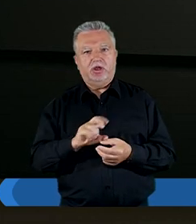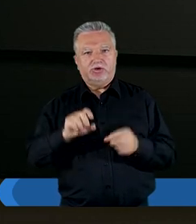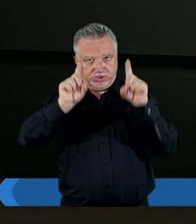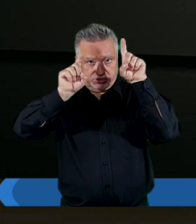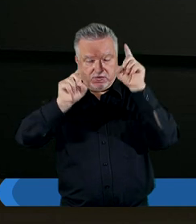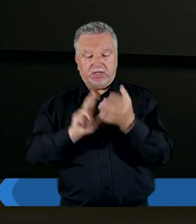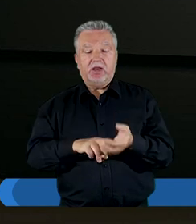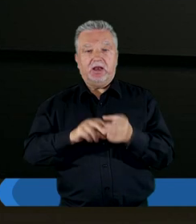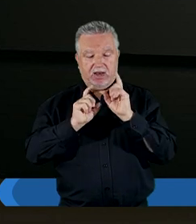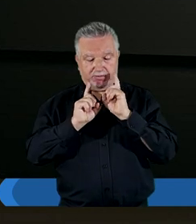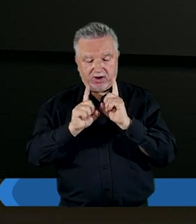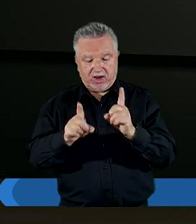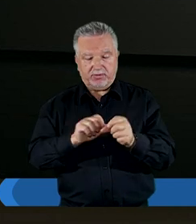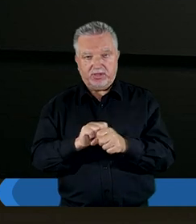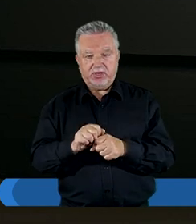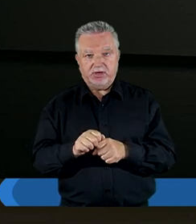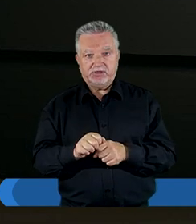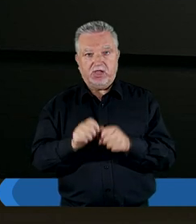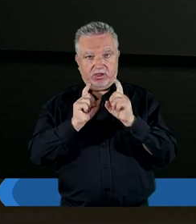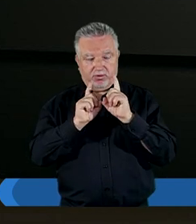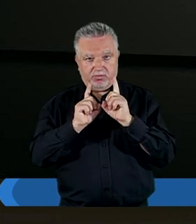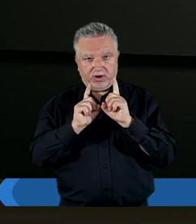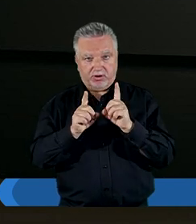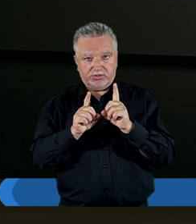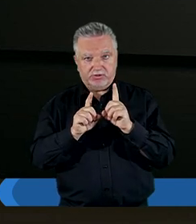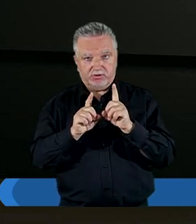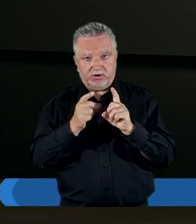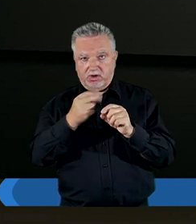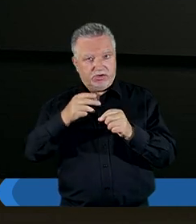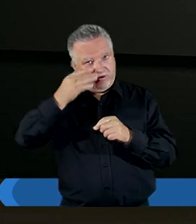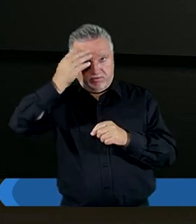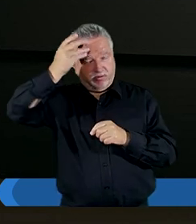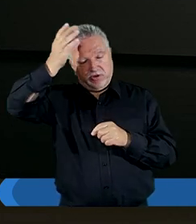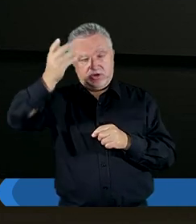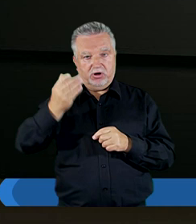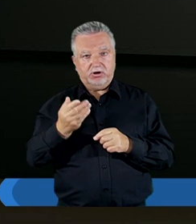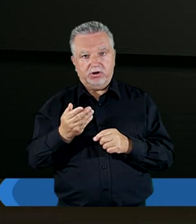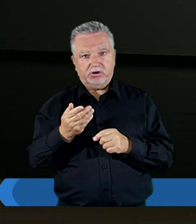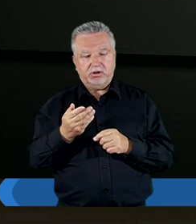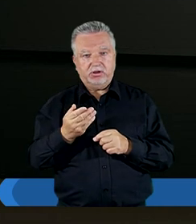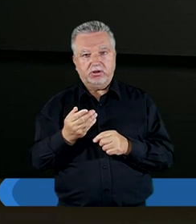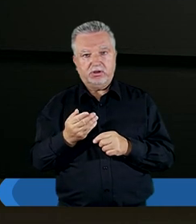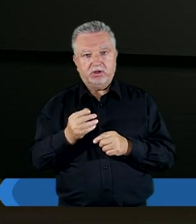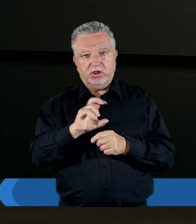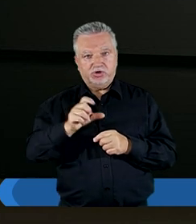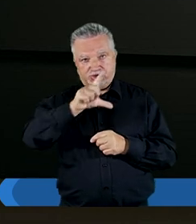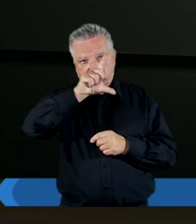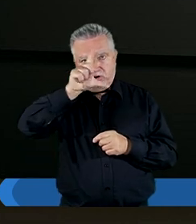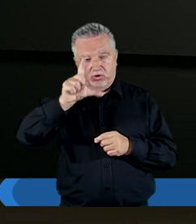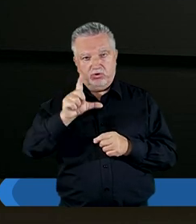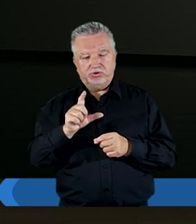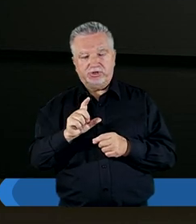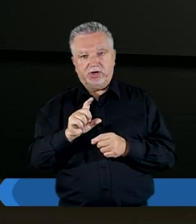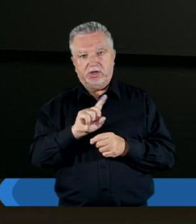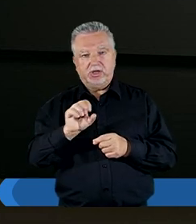szatan to naprawdę jest realny, a nie fikcyjny, że mimo że ludzie za każdym razem swoich